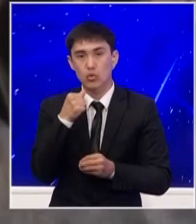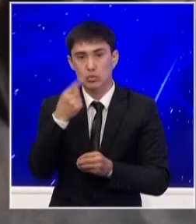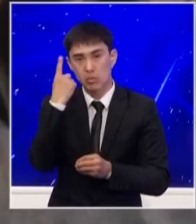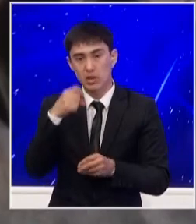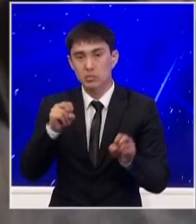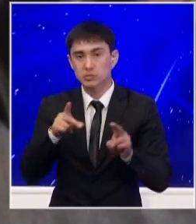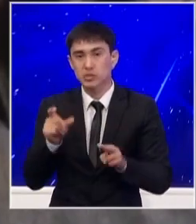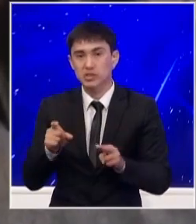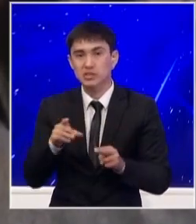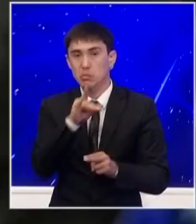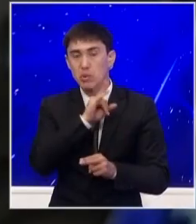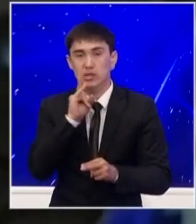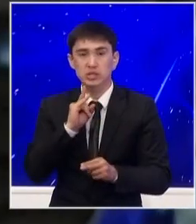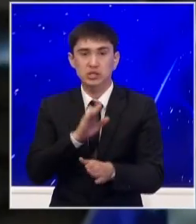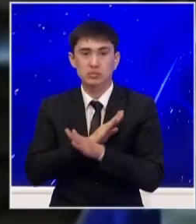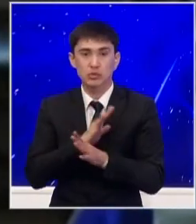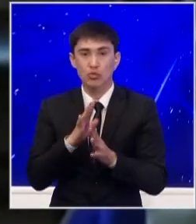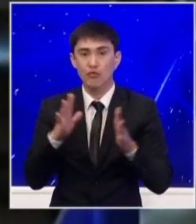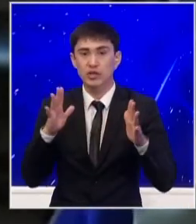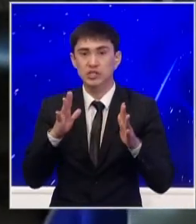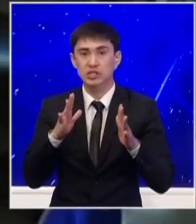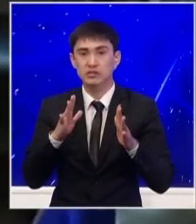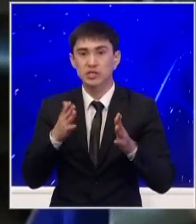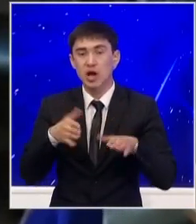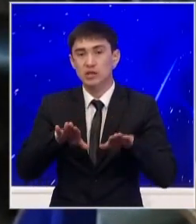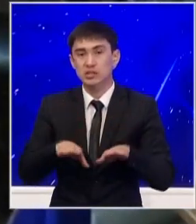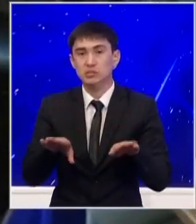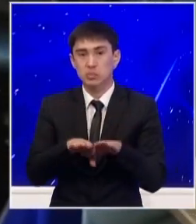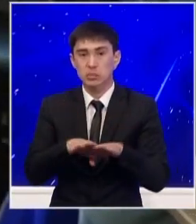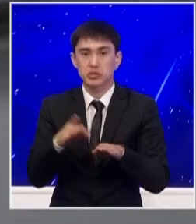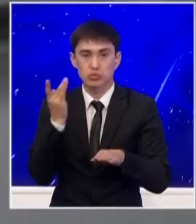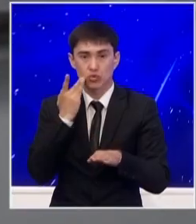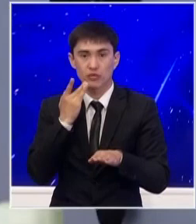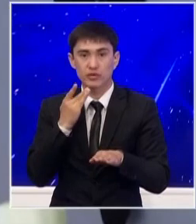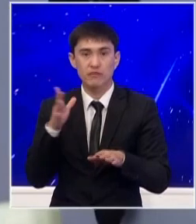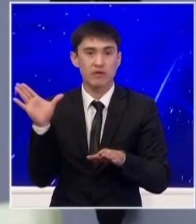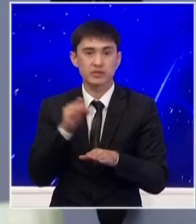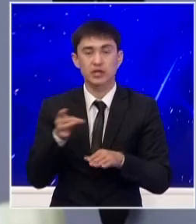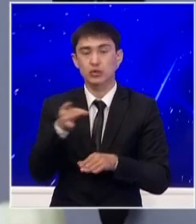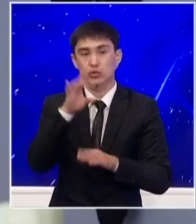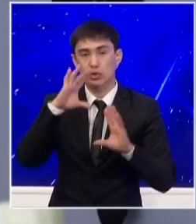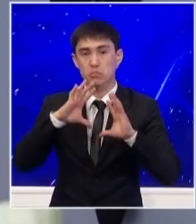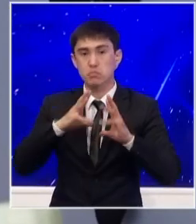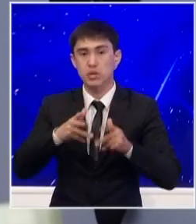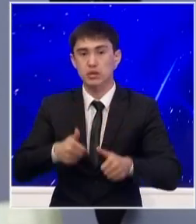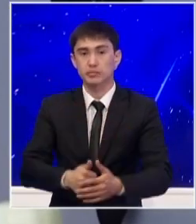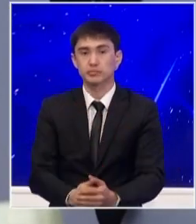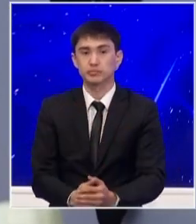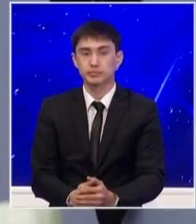данным экспертов, материнская смертность либо увеличивалась, либо осталась на прежнем уровне почти во всех регионах мира.